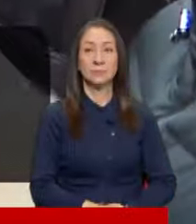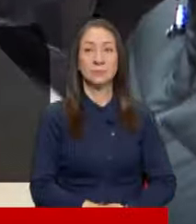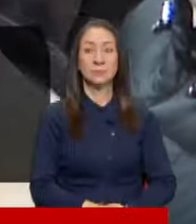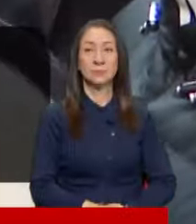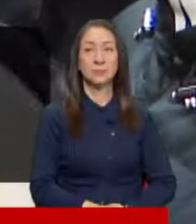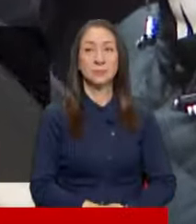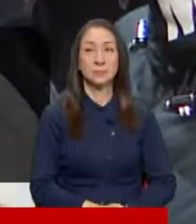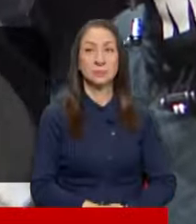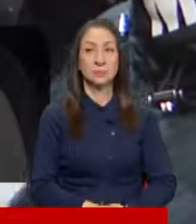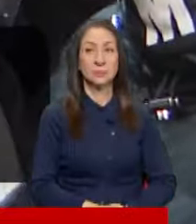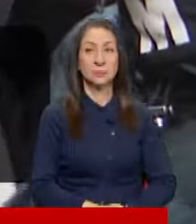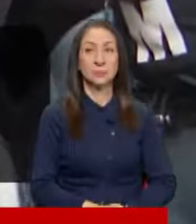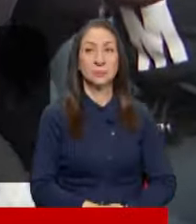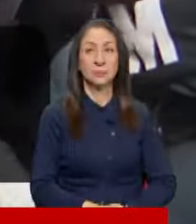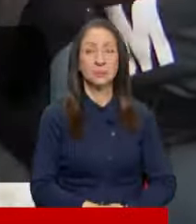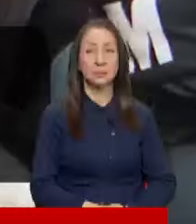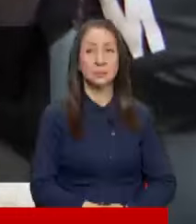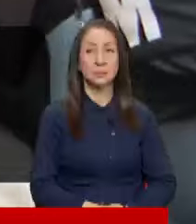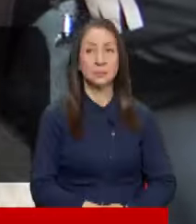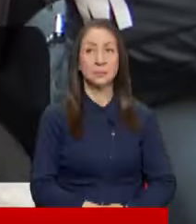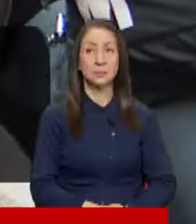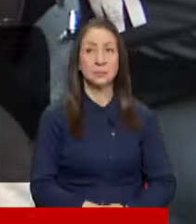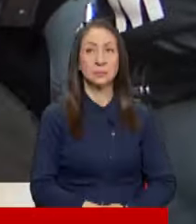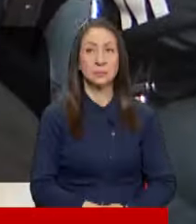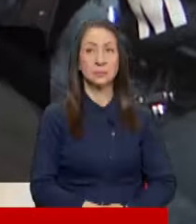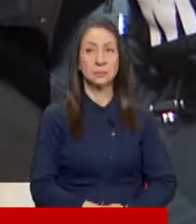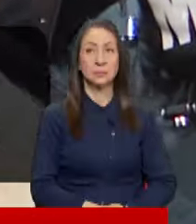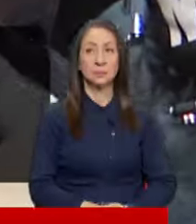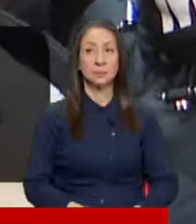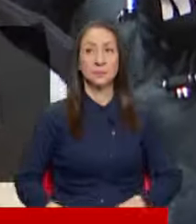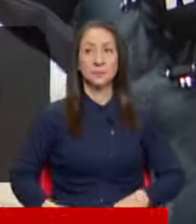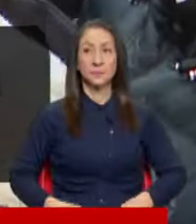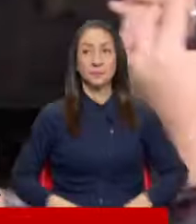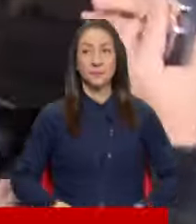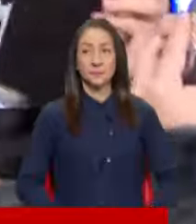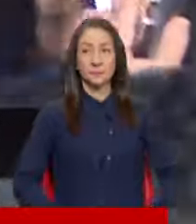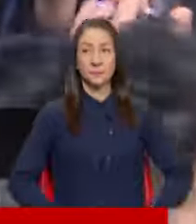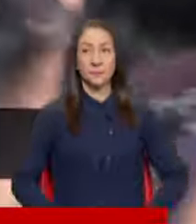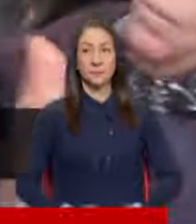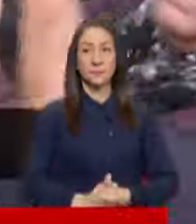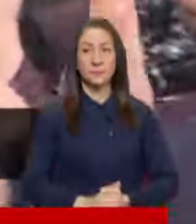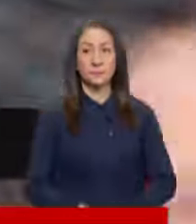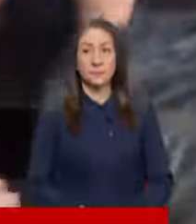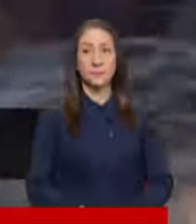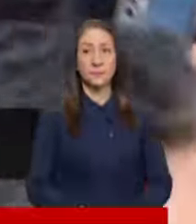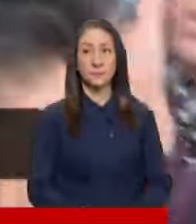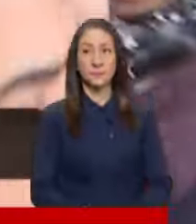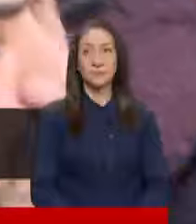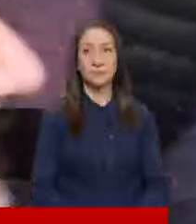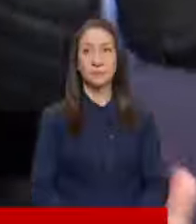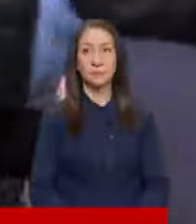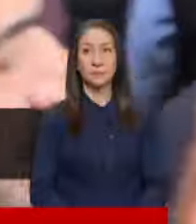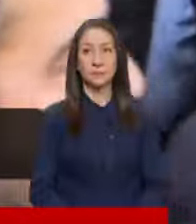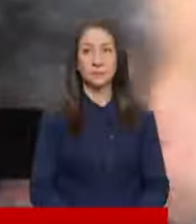esnafımızın mağduriyetin gidereceğiz hem istanbulluların Evet taksi ihtiyacını gidereceğiz arkadaşlar Lütfen açılır